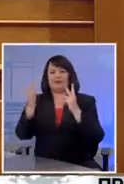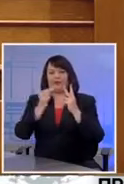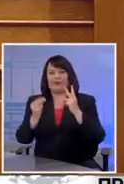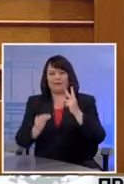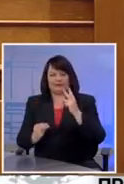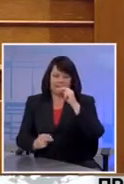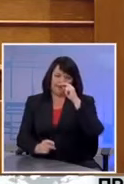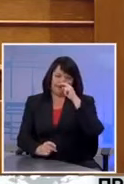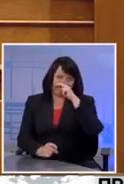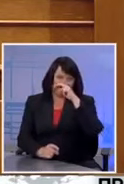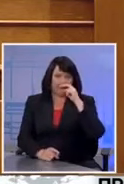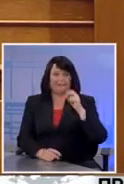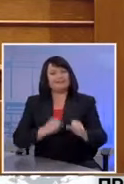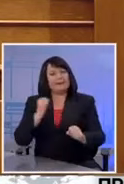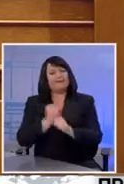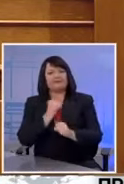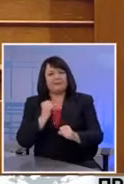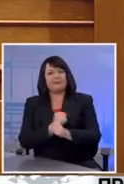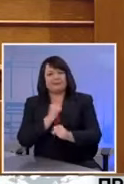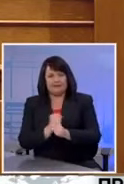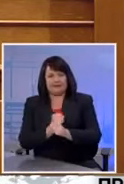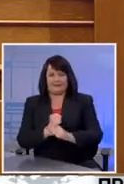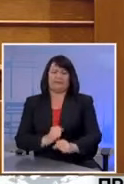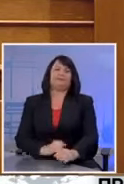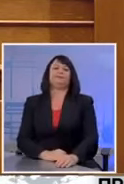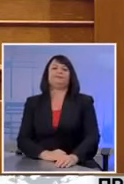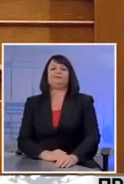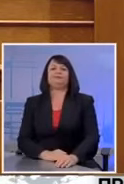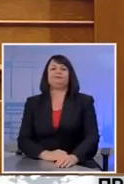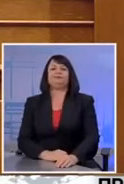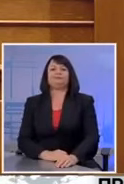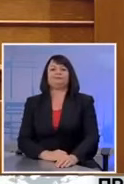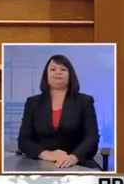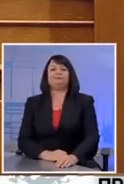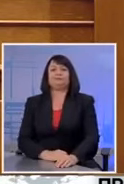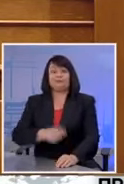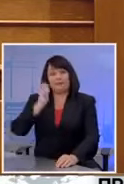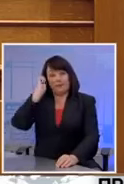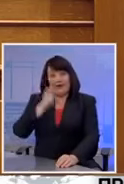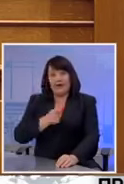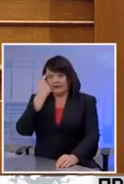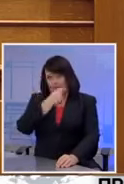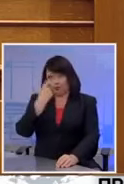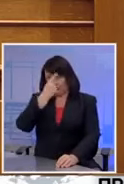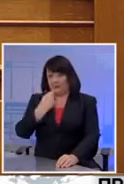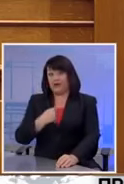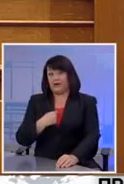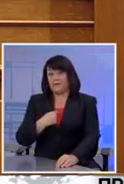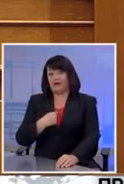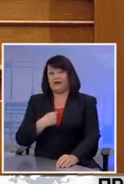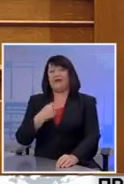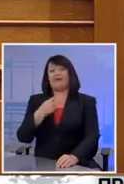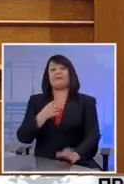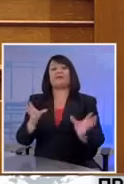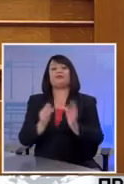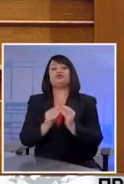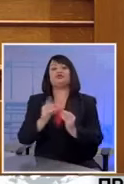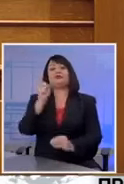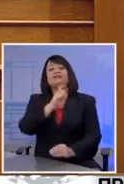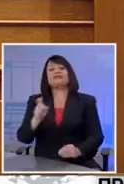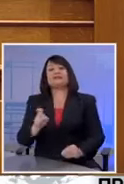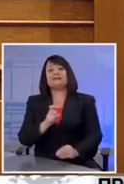οποία επιμείνατε πολύ και με απαράδεκτους προσωπικούς χαρακτηρισμούς. Θέμα Siemens. Βεβαίως